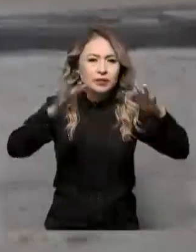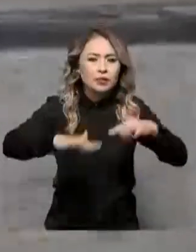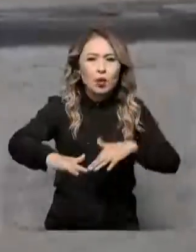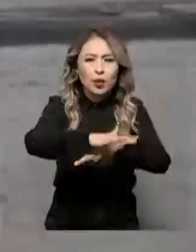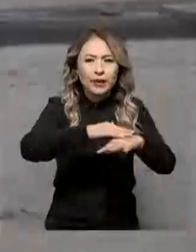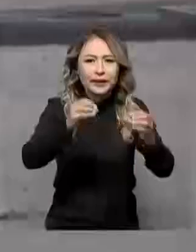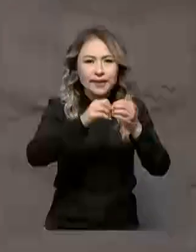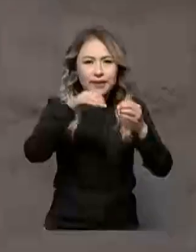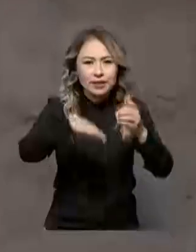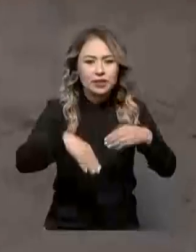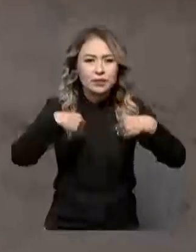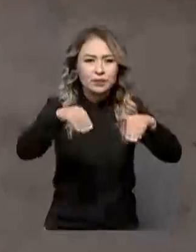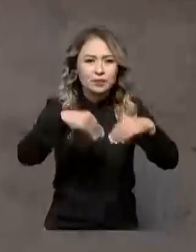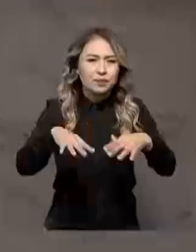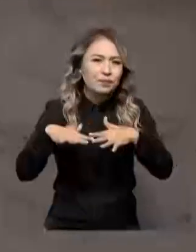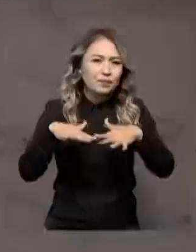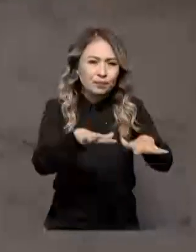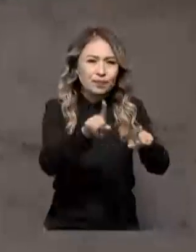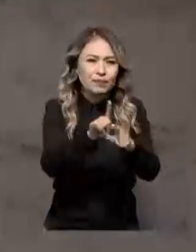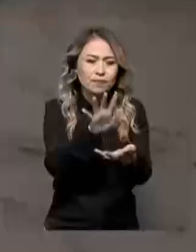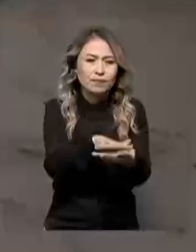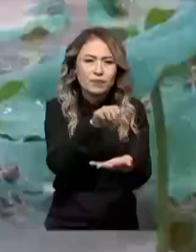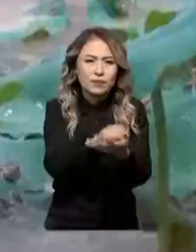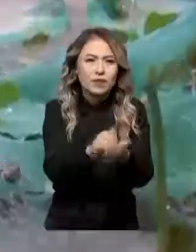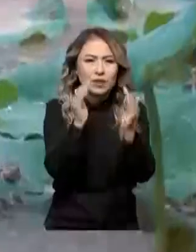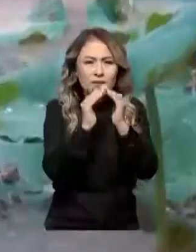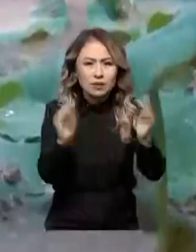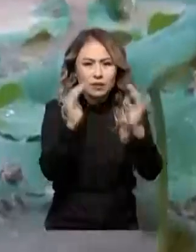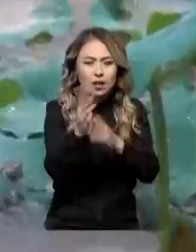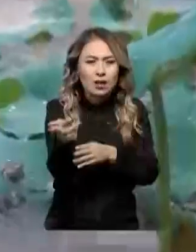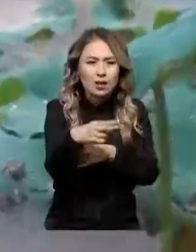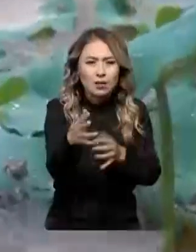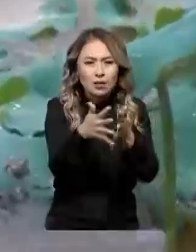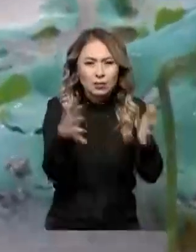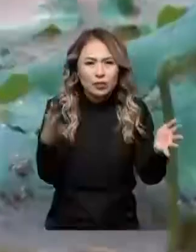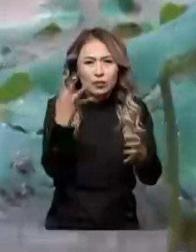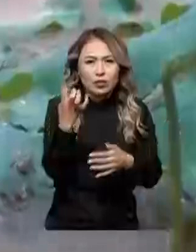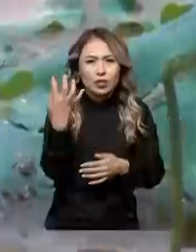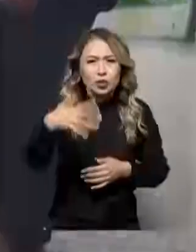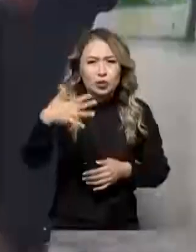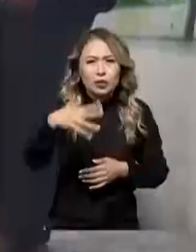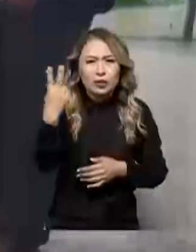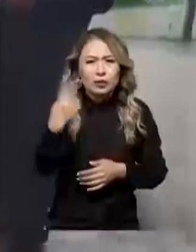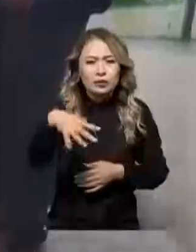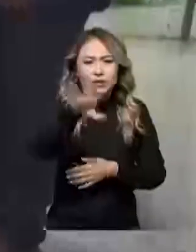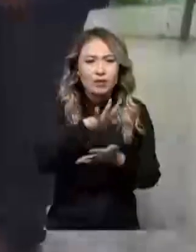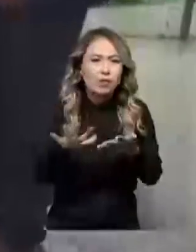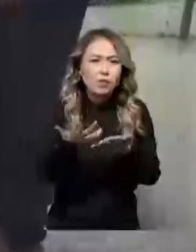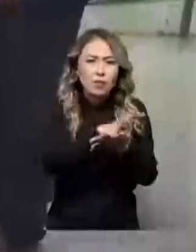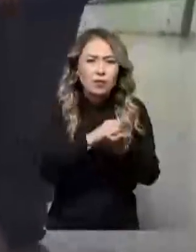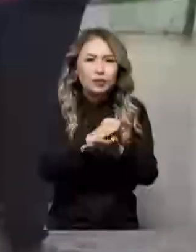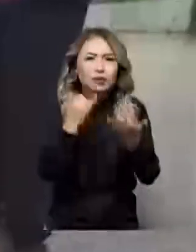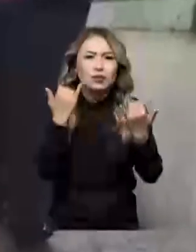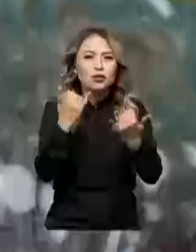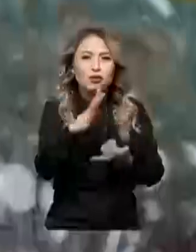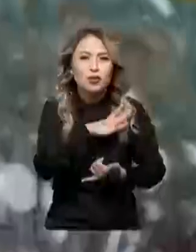10 мыңдаған гектар егіс алқаптарын шайып кетті. Жылыжай, балық, бақа өсіріп отырған 452 шаруа қожалығының тоғаны бұзылып, шаруалар